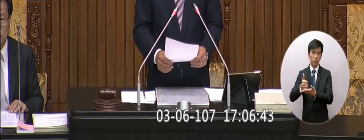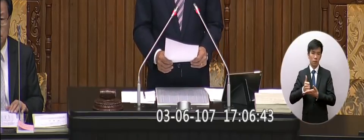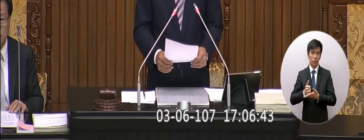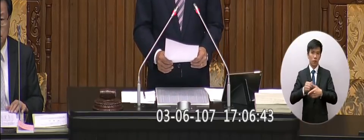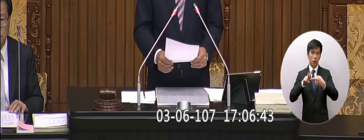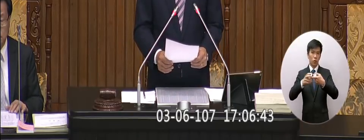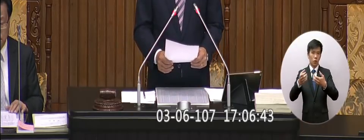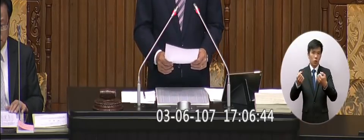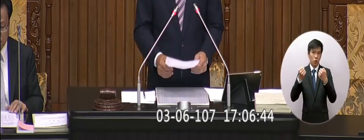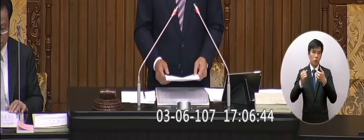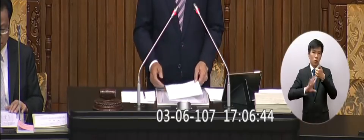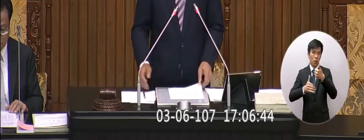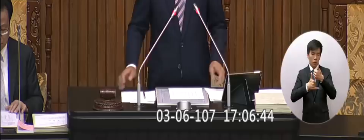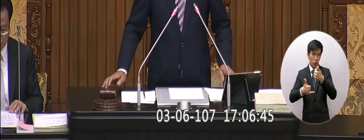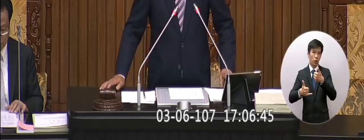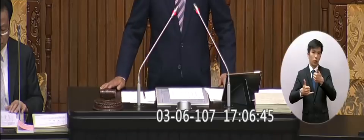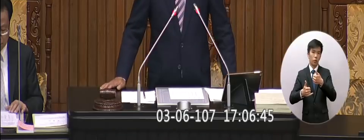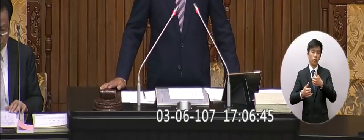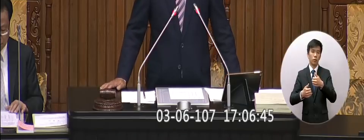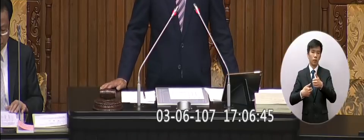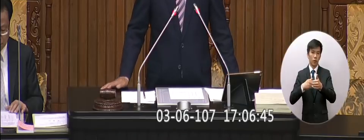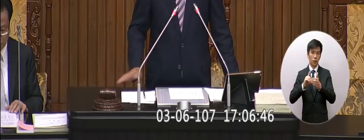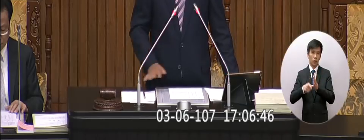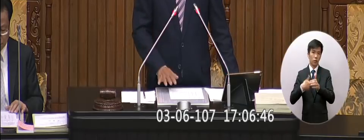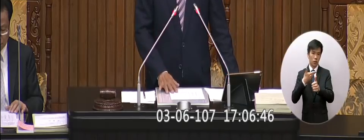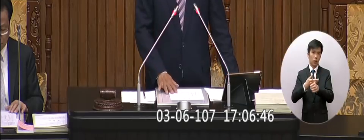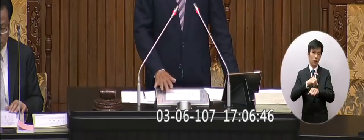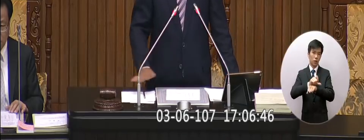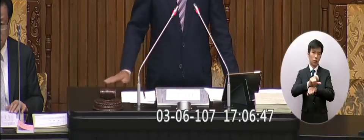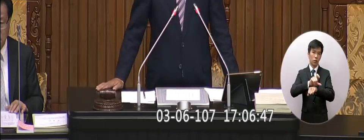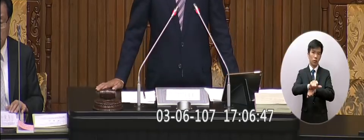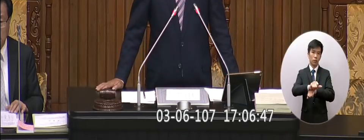雄，质询时间15分钟。